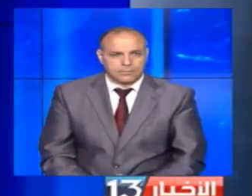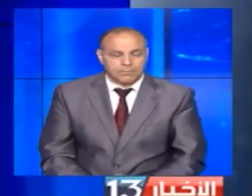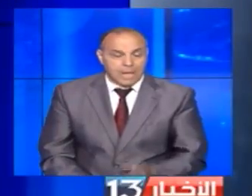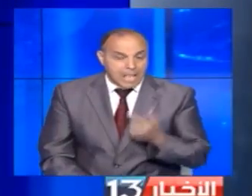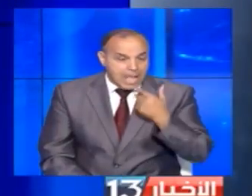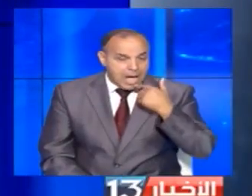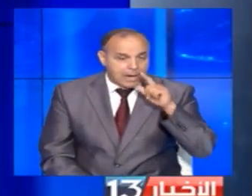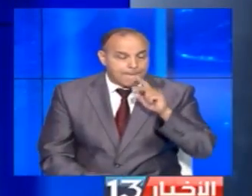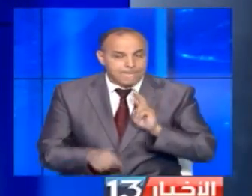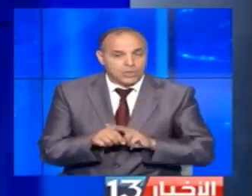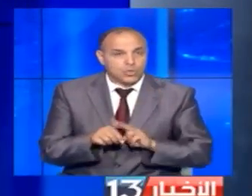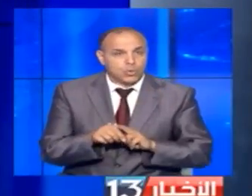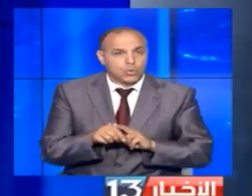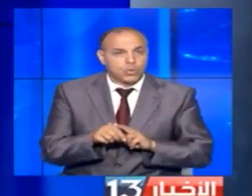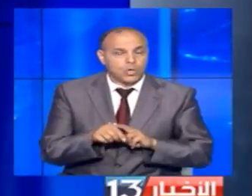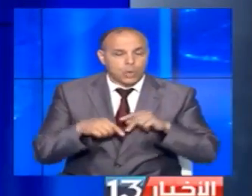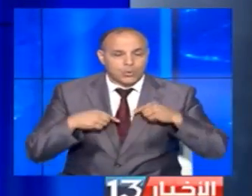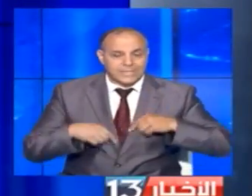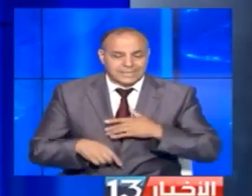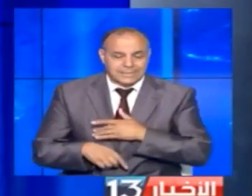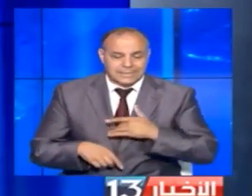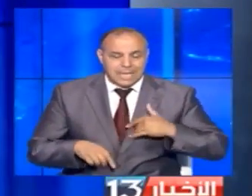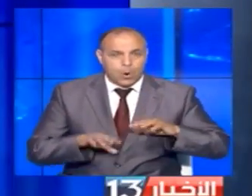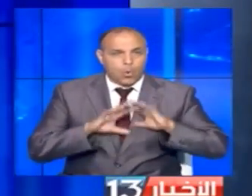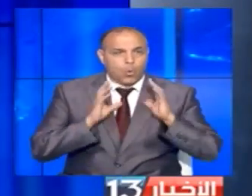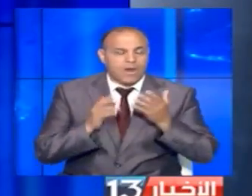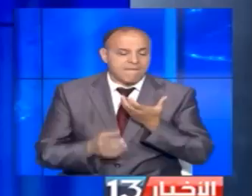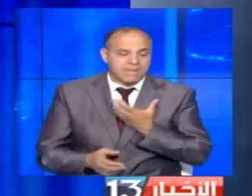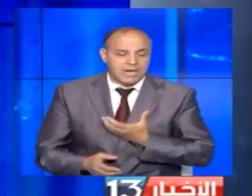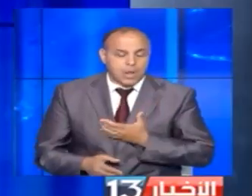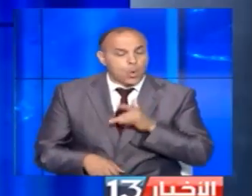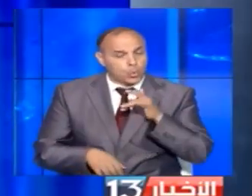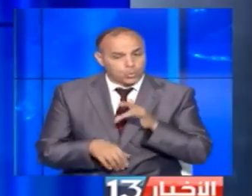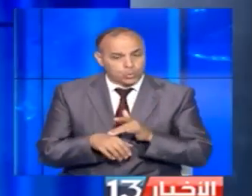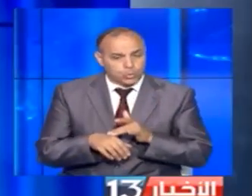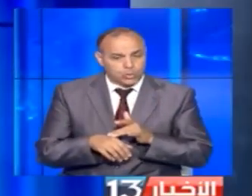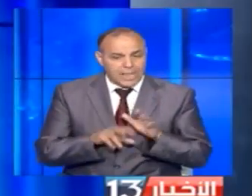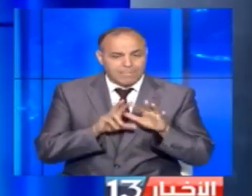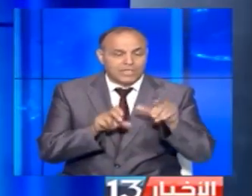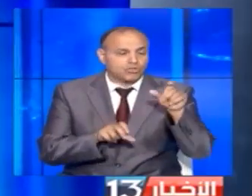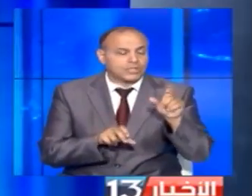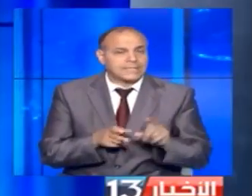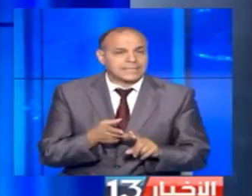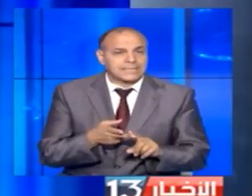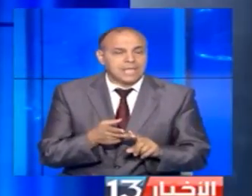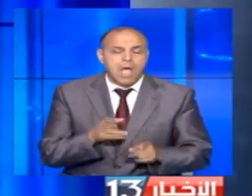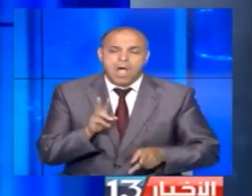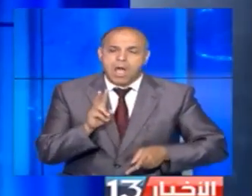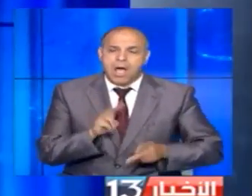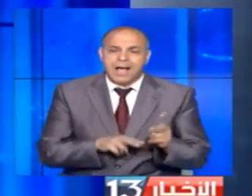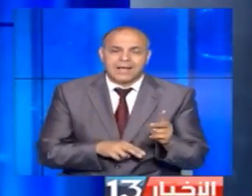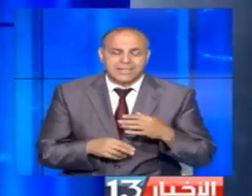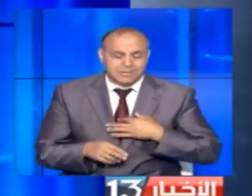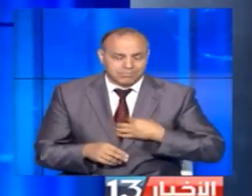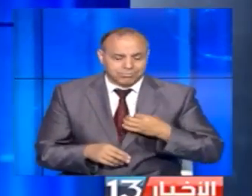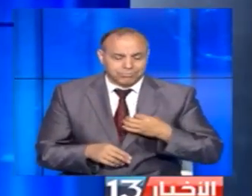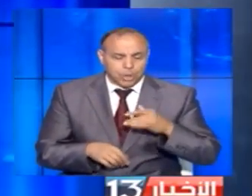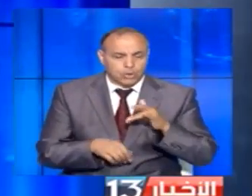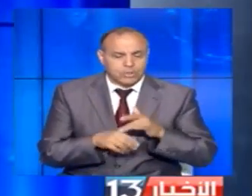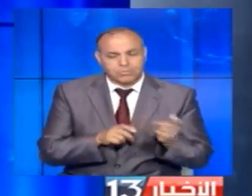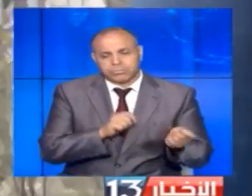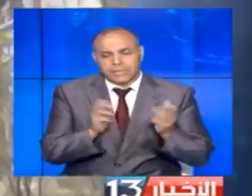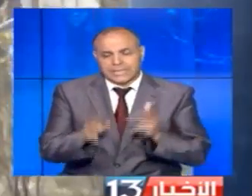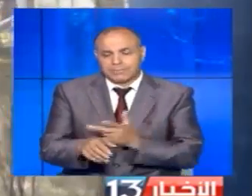أعلن مسؤولون في وزارة الصحة العامة الأفغانية عن إصابة 80 شخصا أغلبهم من المدنيين تم نقلهم